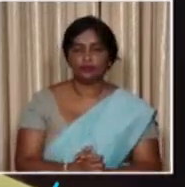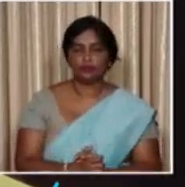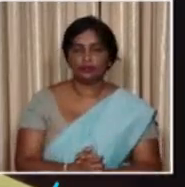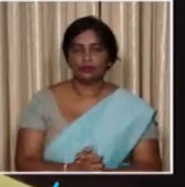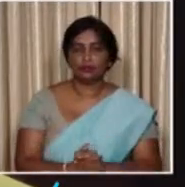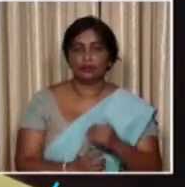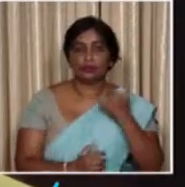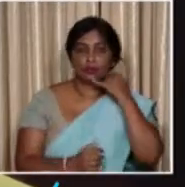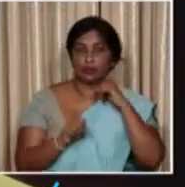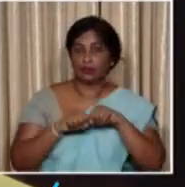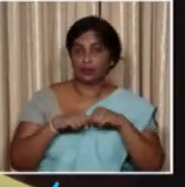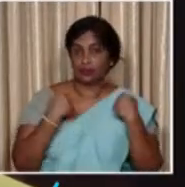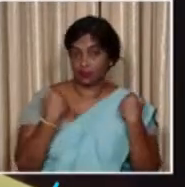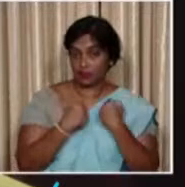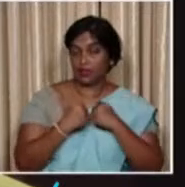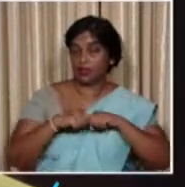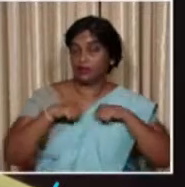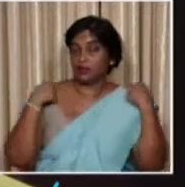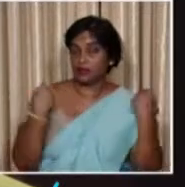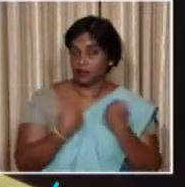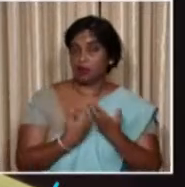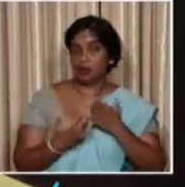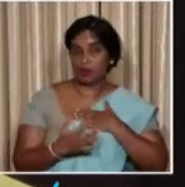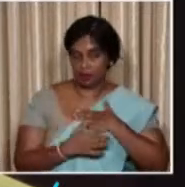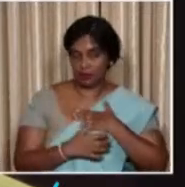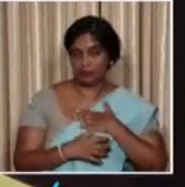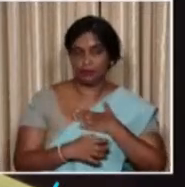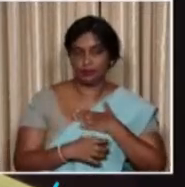සමගි ජන බලවේගයේ සමගි ජන සන්ධානයේ අපි